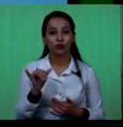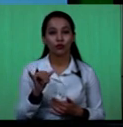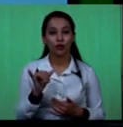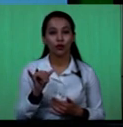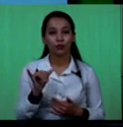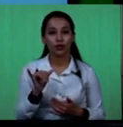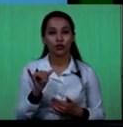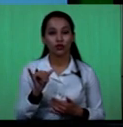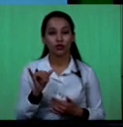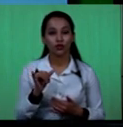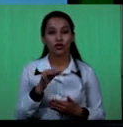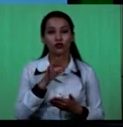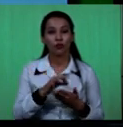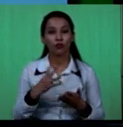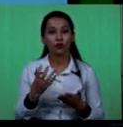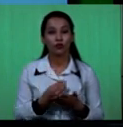ko'paytmasini topishimiz kerak.